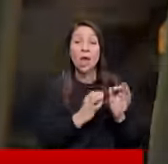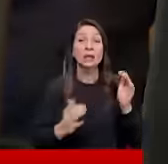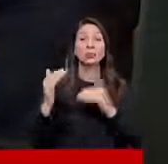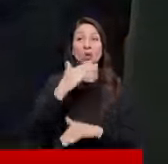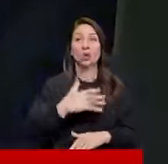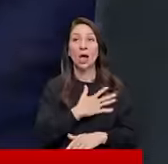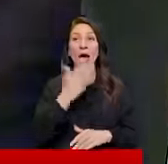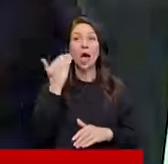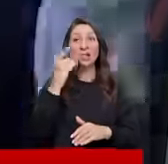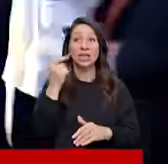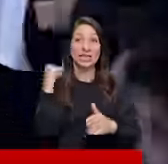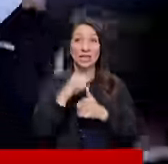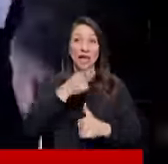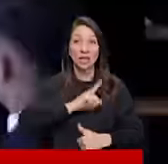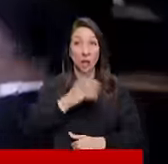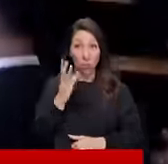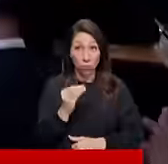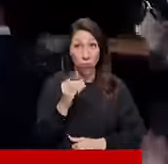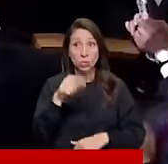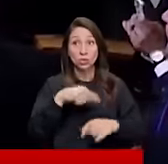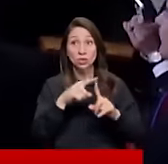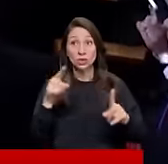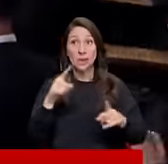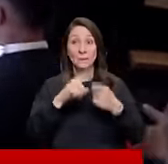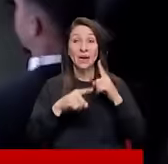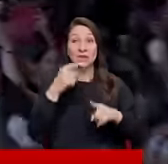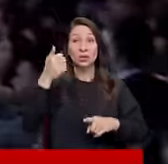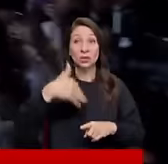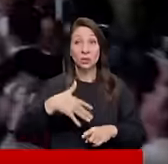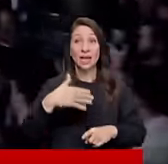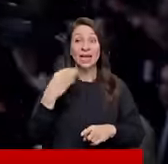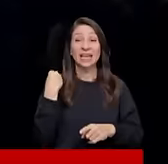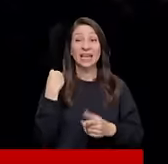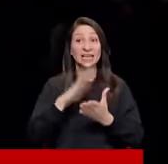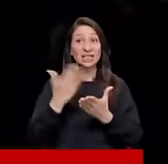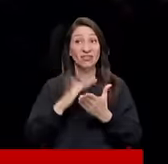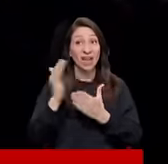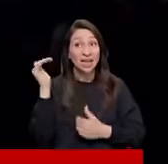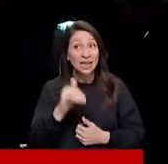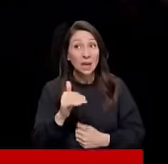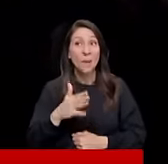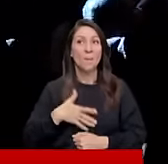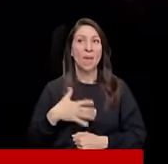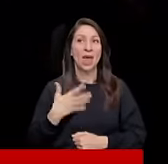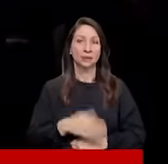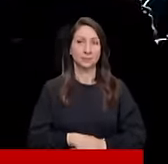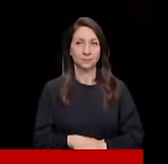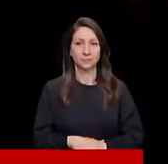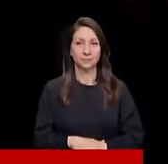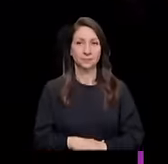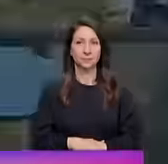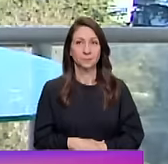kongrede Akşener yeniden aday olur mu? Bu süreçte parti yönetiminden yeni istifalar gelir mi? Merak konusu.